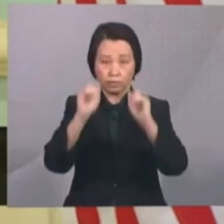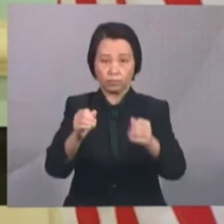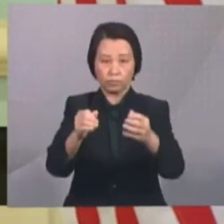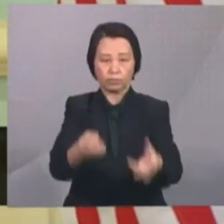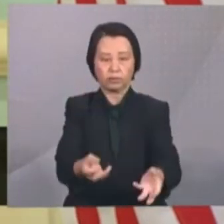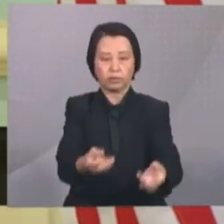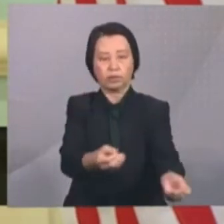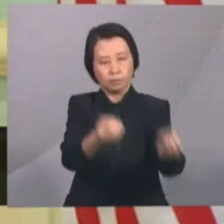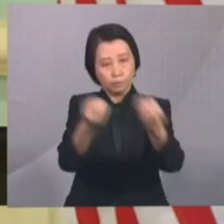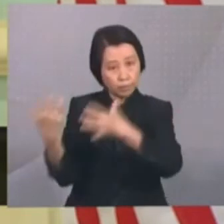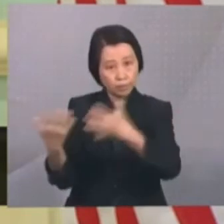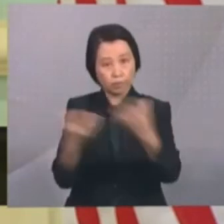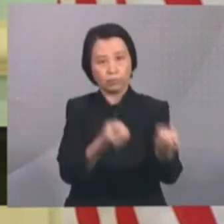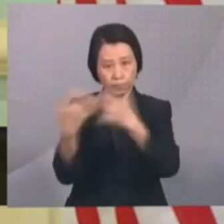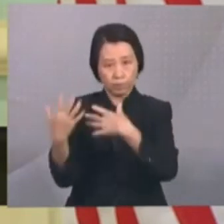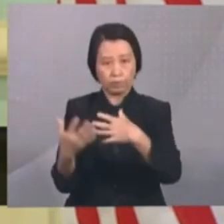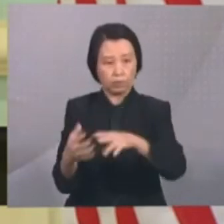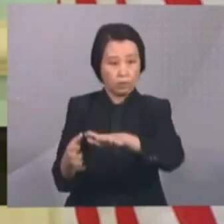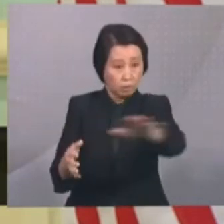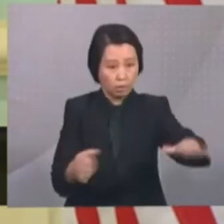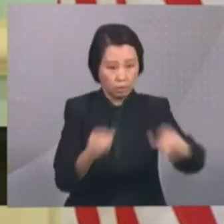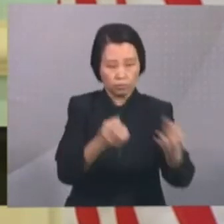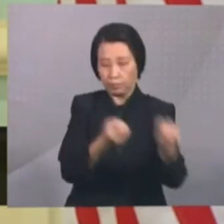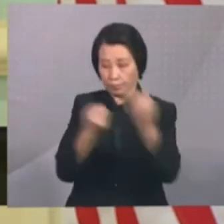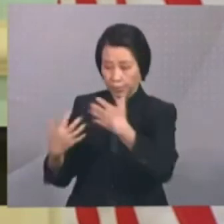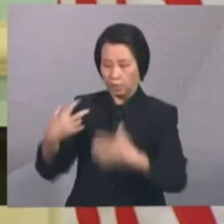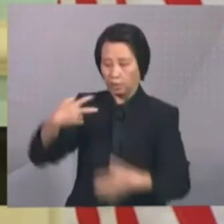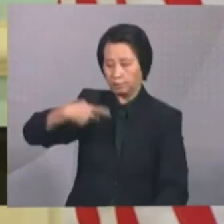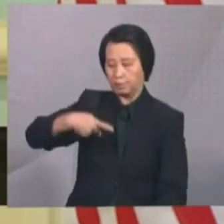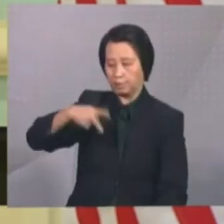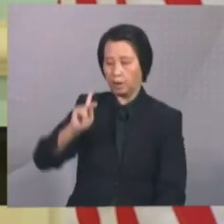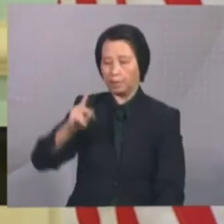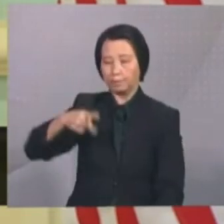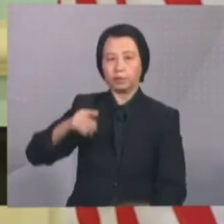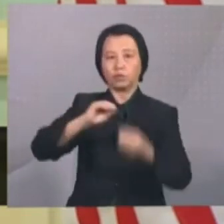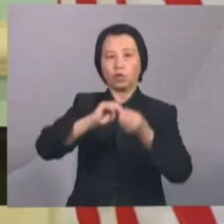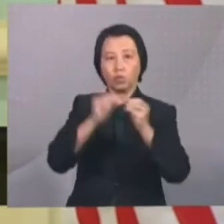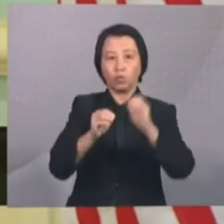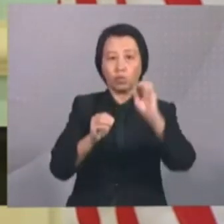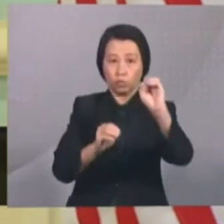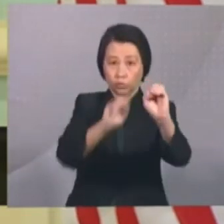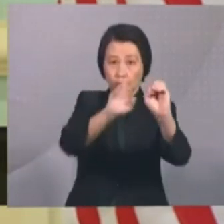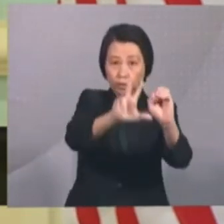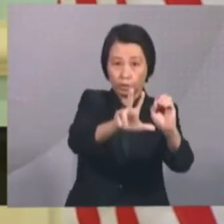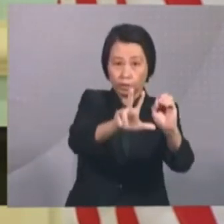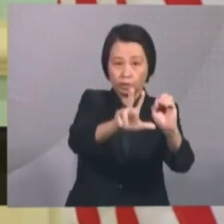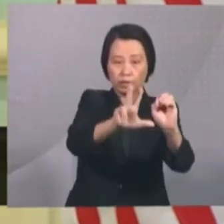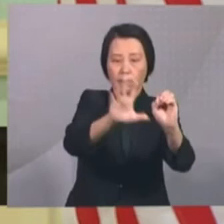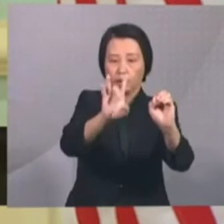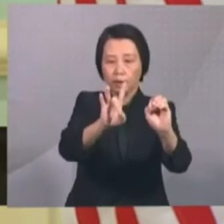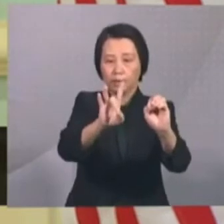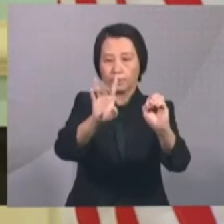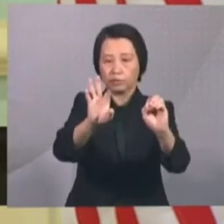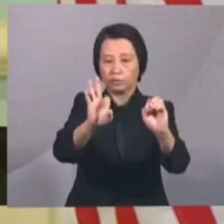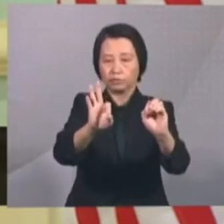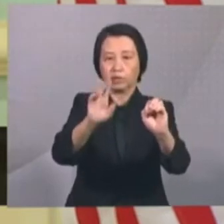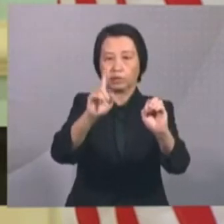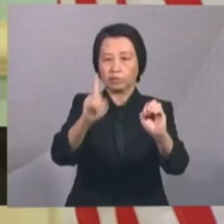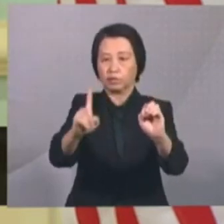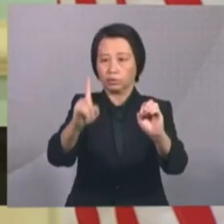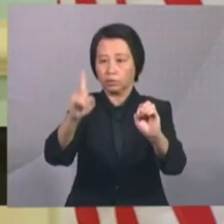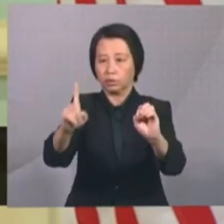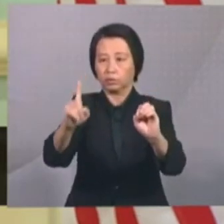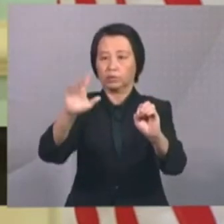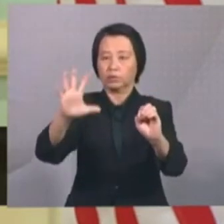menyalurkan maklumat kepada prv ditalian 0389 satu